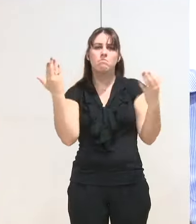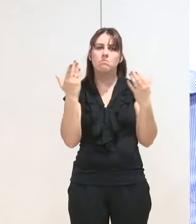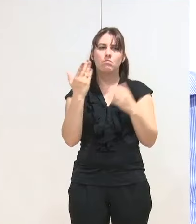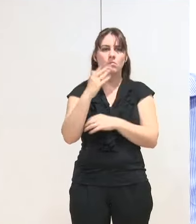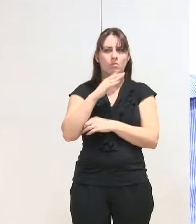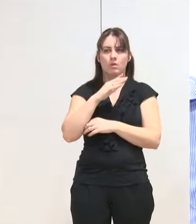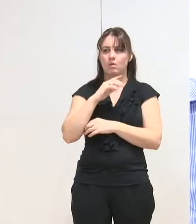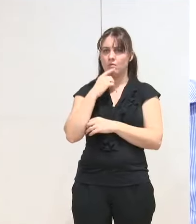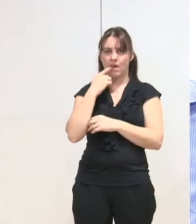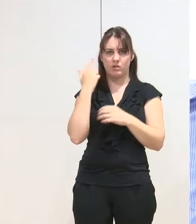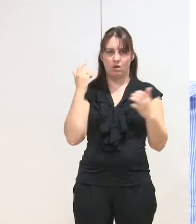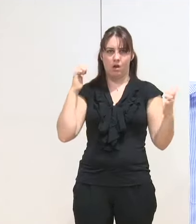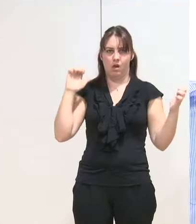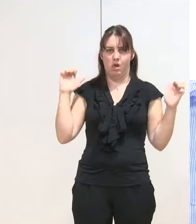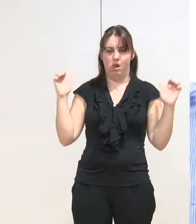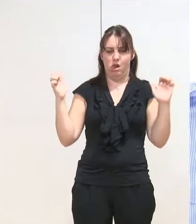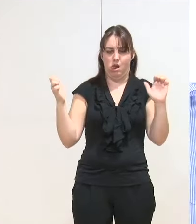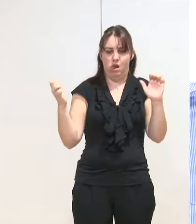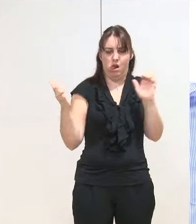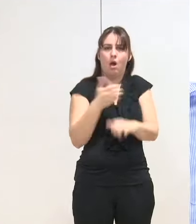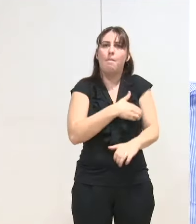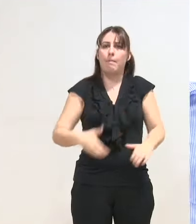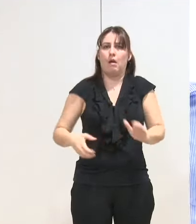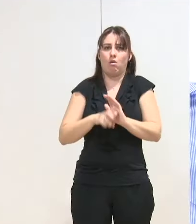dans lequel se retrouve notre